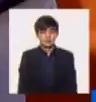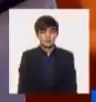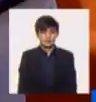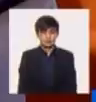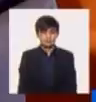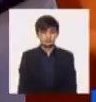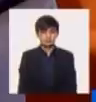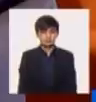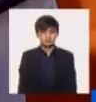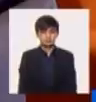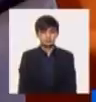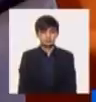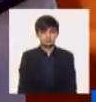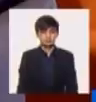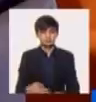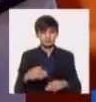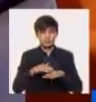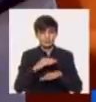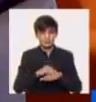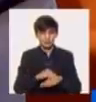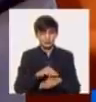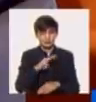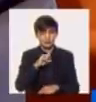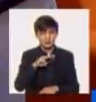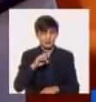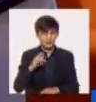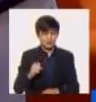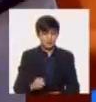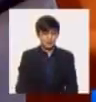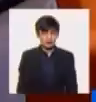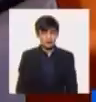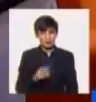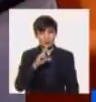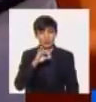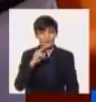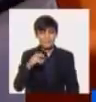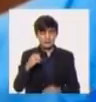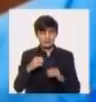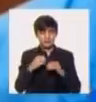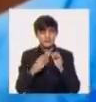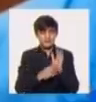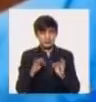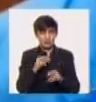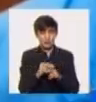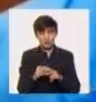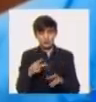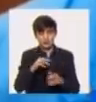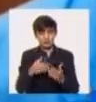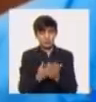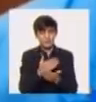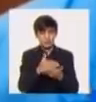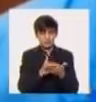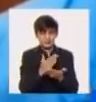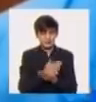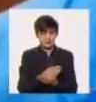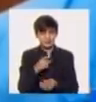Здравствуйте. Қайырлы кеш, Тамара Құстайқызы. COVID-19-ды емдеудің жаңа хаттамасы шыққаннан хабардармыз.